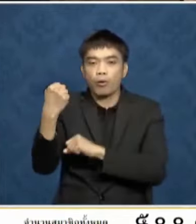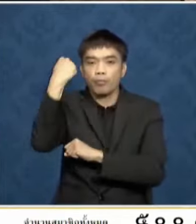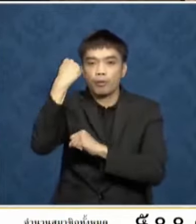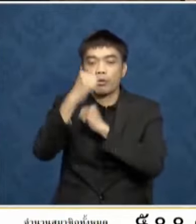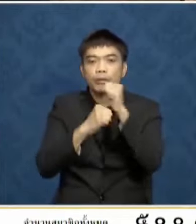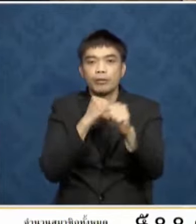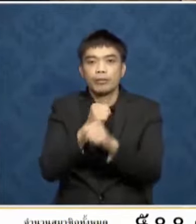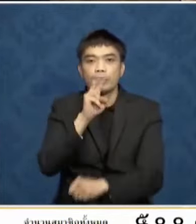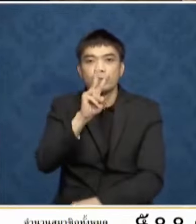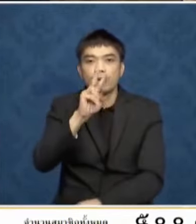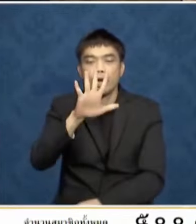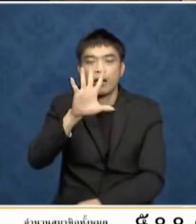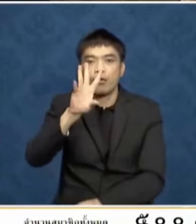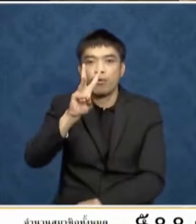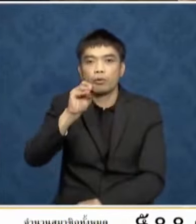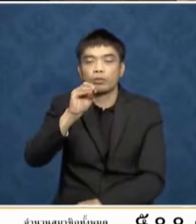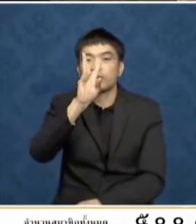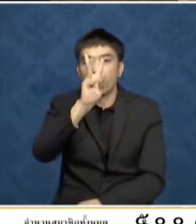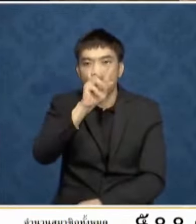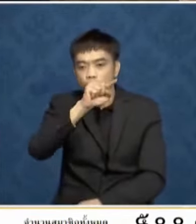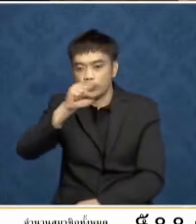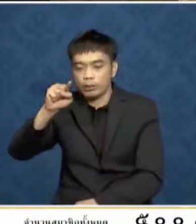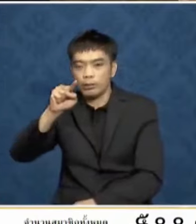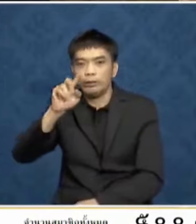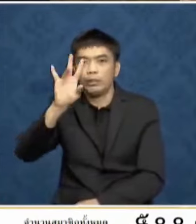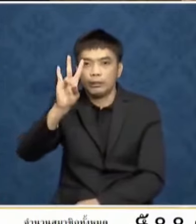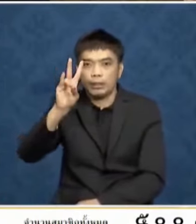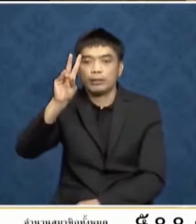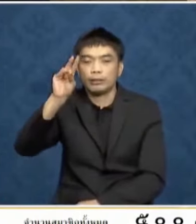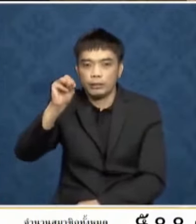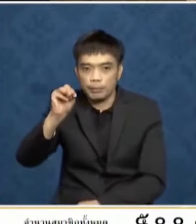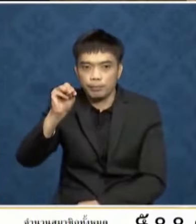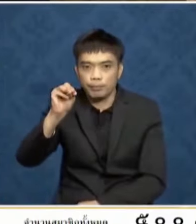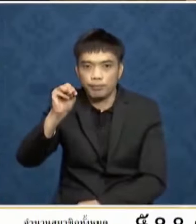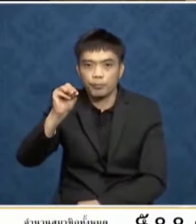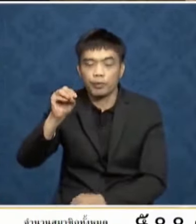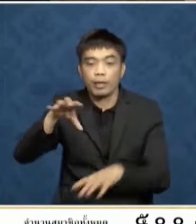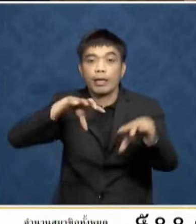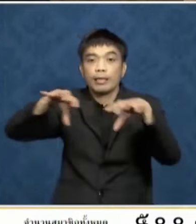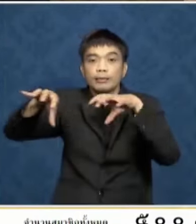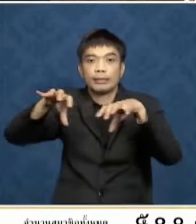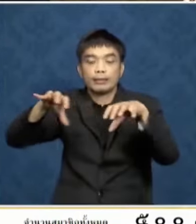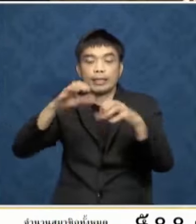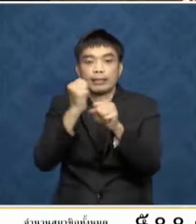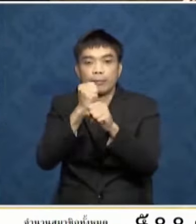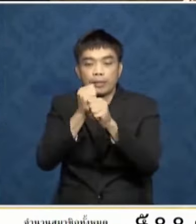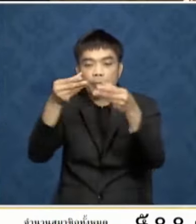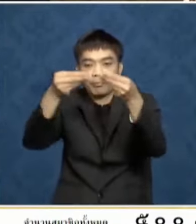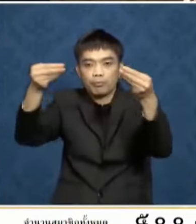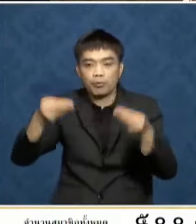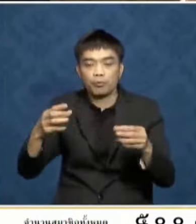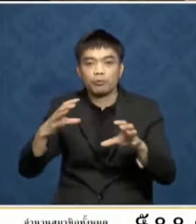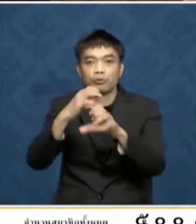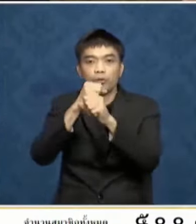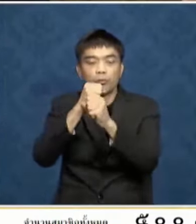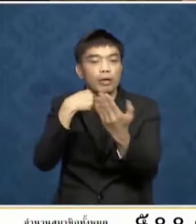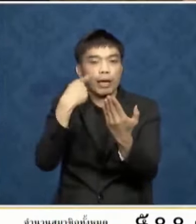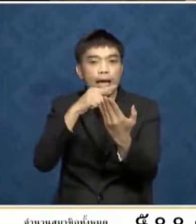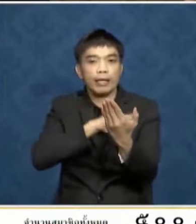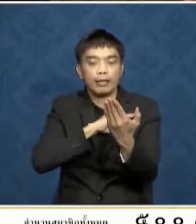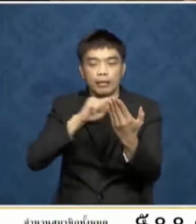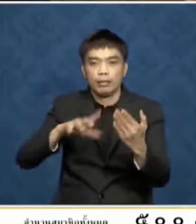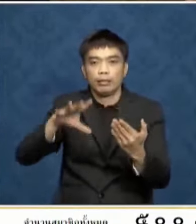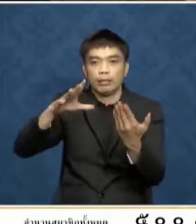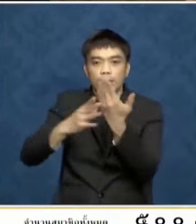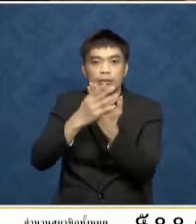สอ 2566 ถึพอสอ 2570จะทำโยสำรกงรพาความมนคแงชาติซึภา cowboyเลมนี้